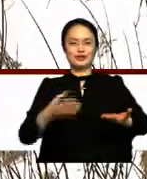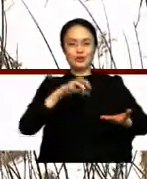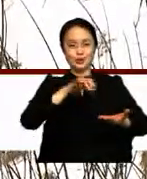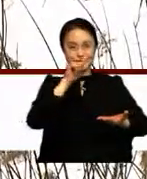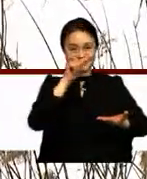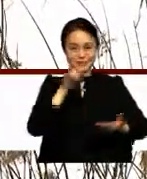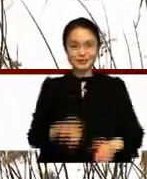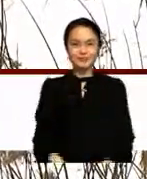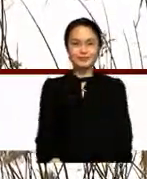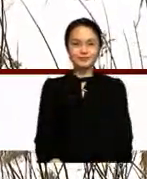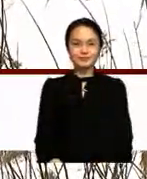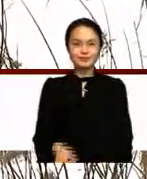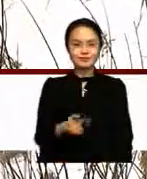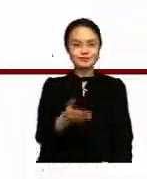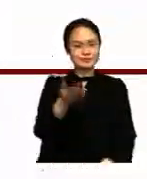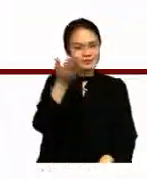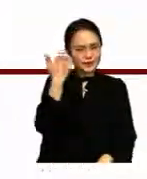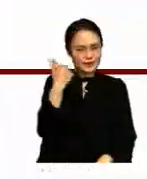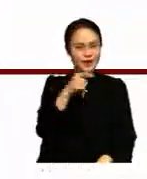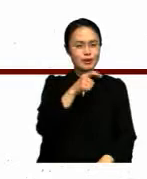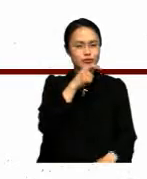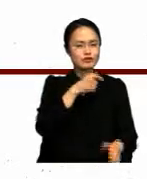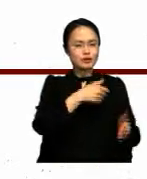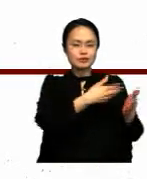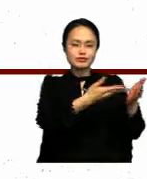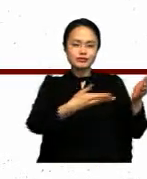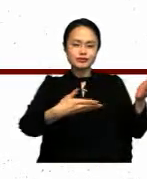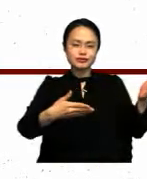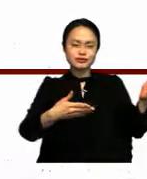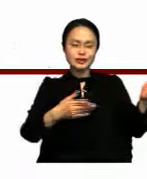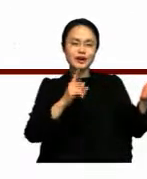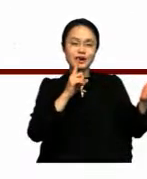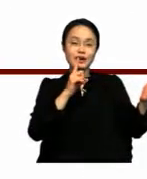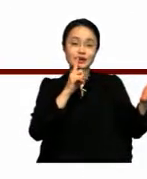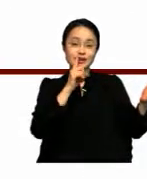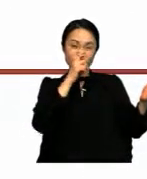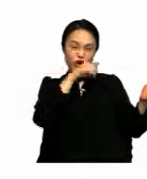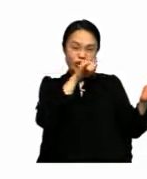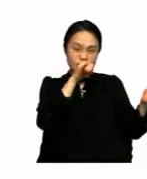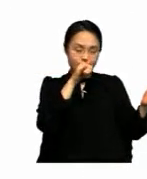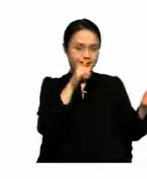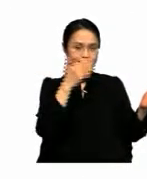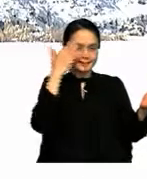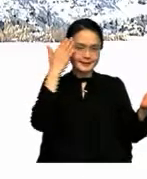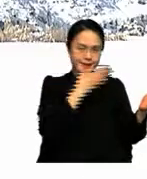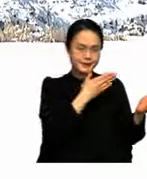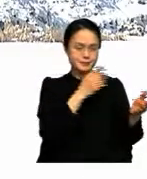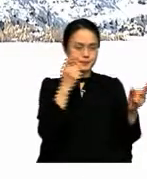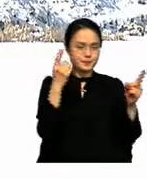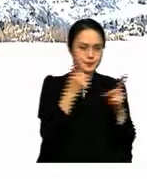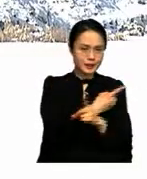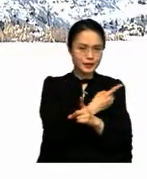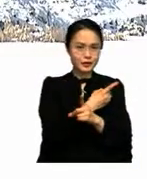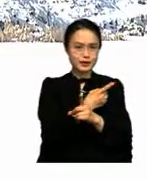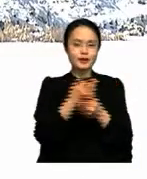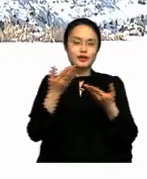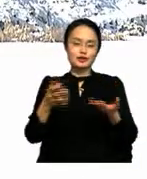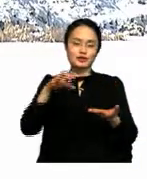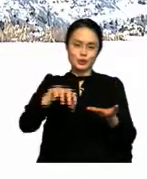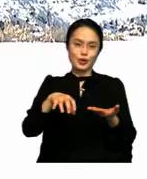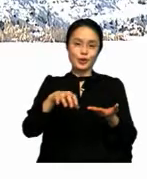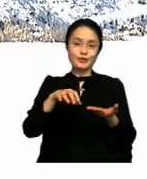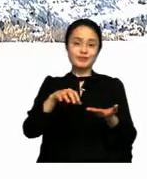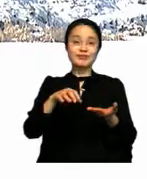하수가 흘러들어왔던 곳을 자연친화적 공간으로 재탄생시킨다는 점에서 의미가 큽니다. 올해에는 연꽃으로